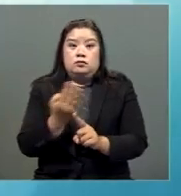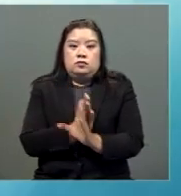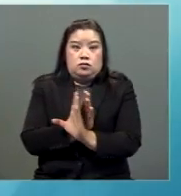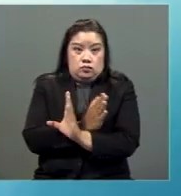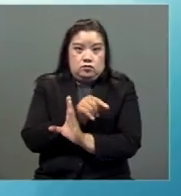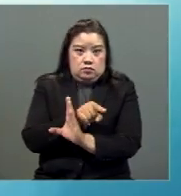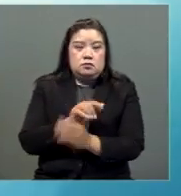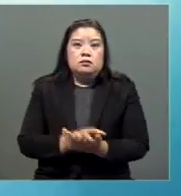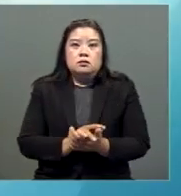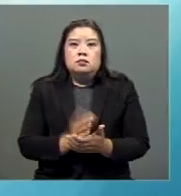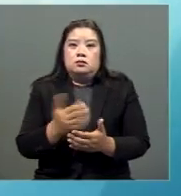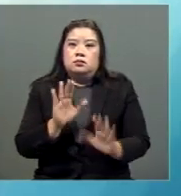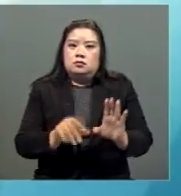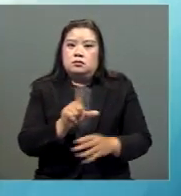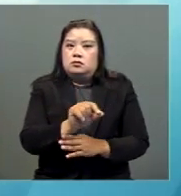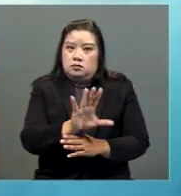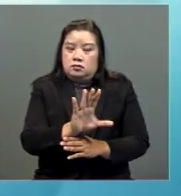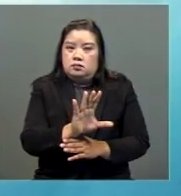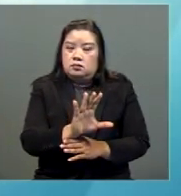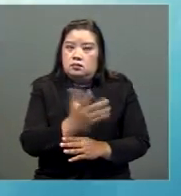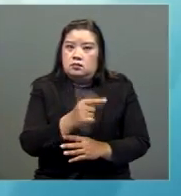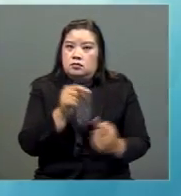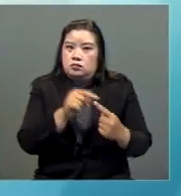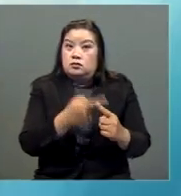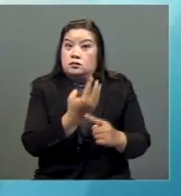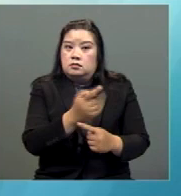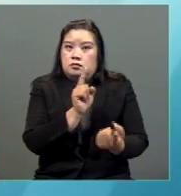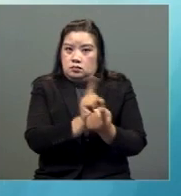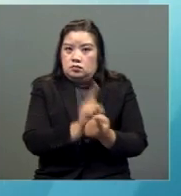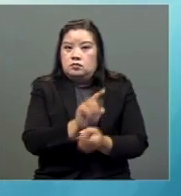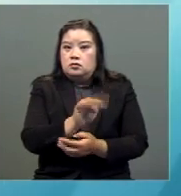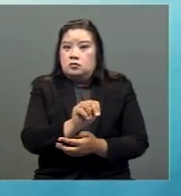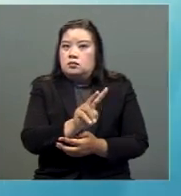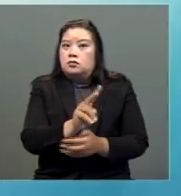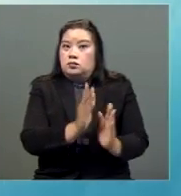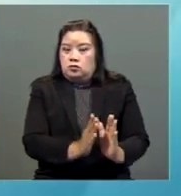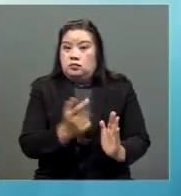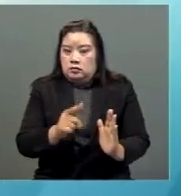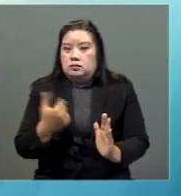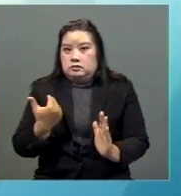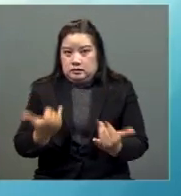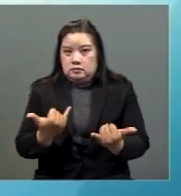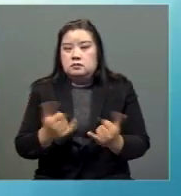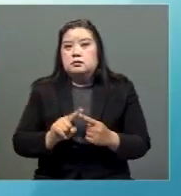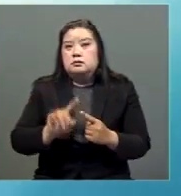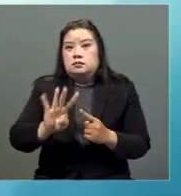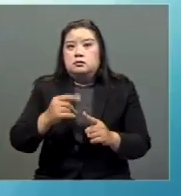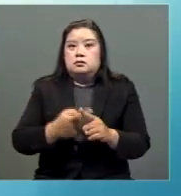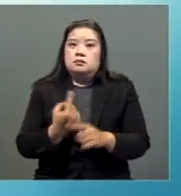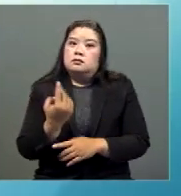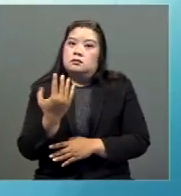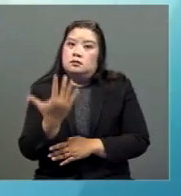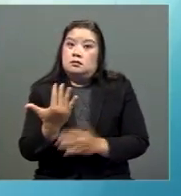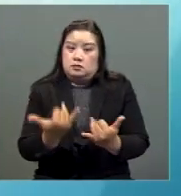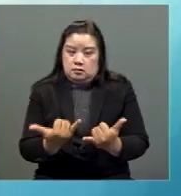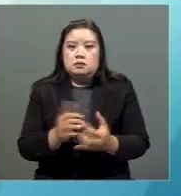รายนะครับเป็นสิ่งที่เกิดขึ้นก่อนหน้านี้คือเดือนเมษายนเราเจอมานะครับในวันที่25ใน 42รายแล้วก็มาในวันที่ 4พฤษภาคมอีก 18